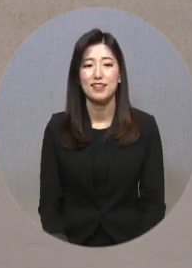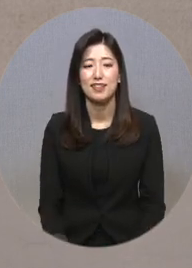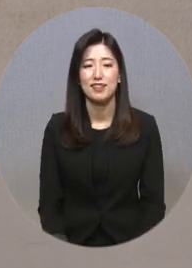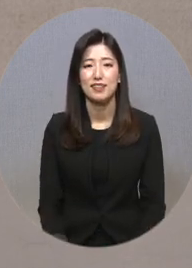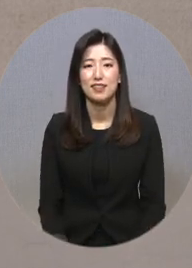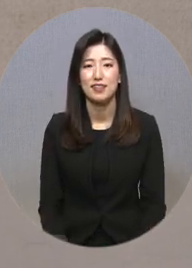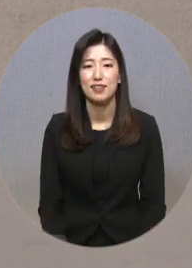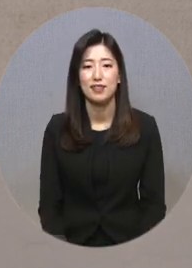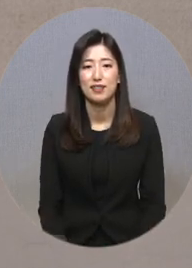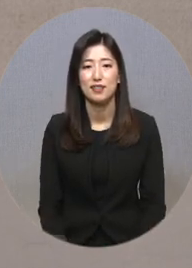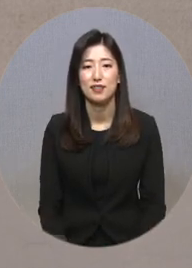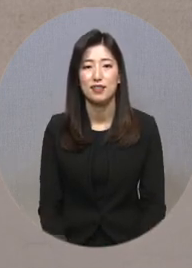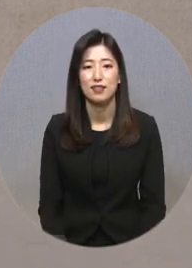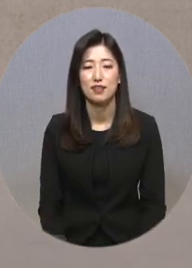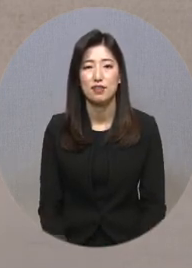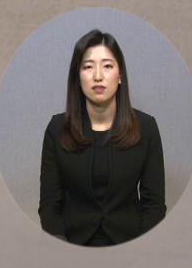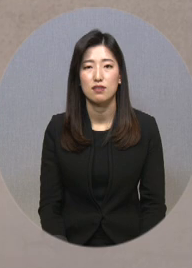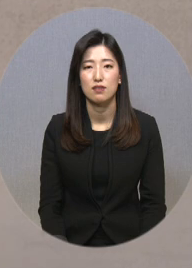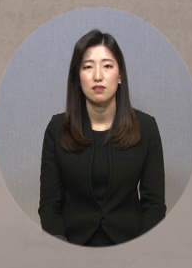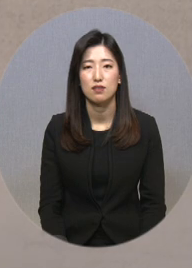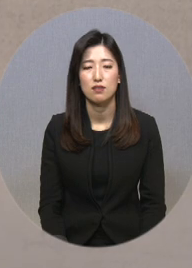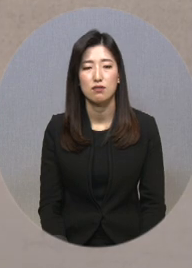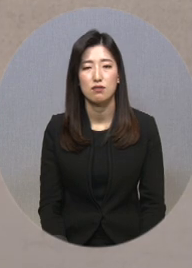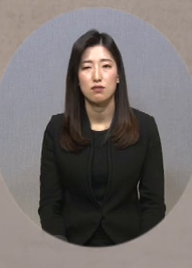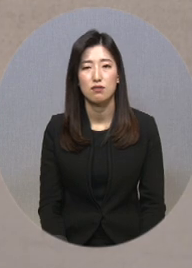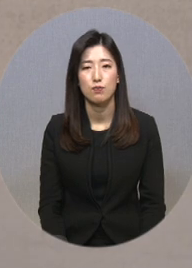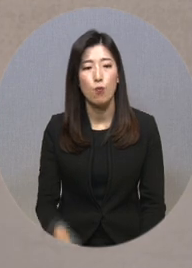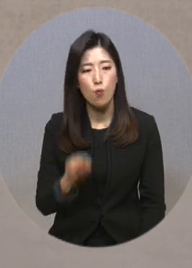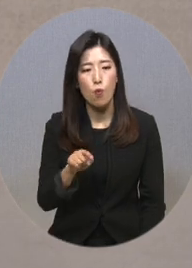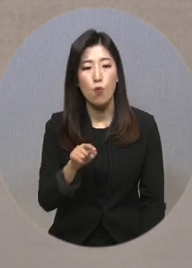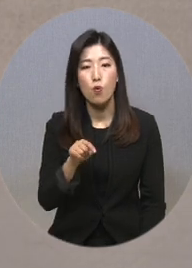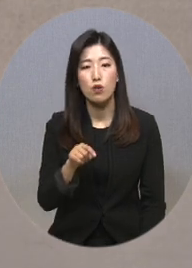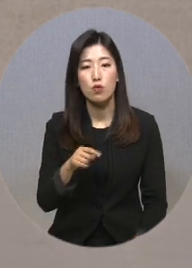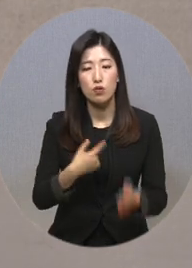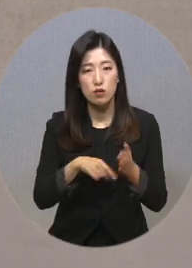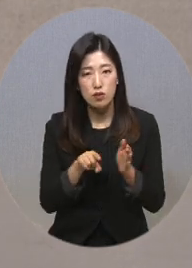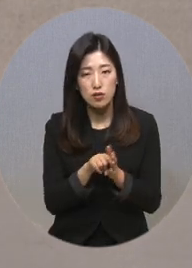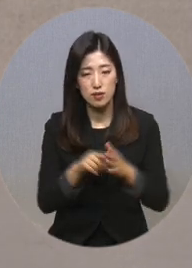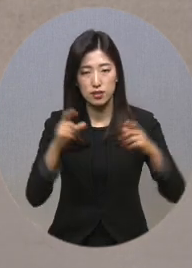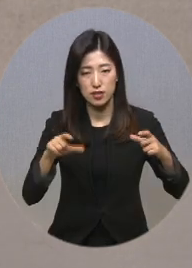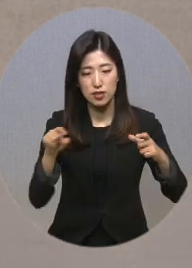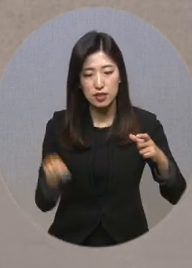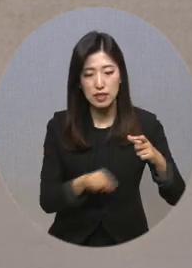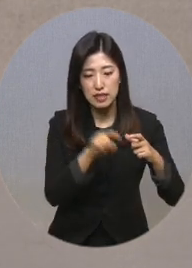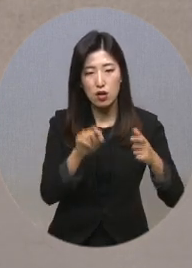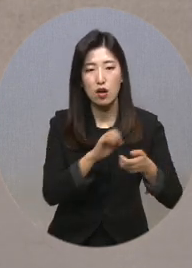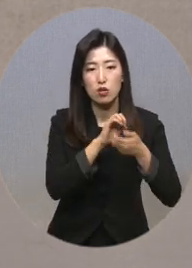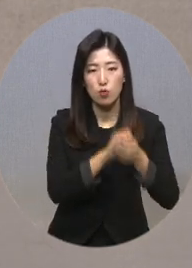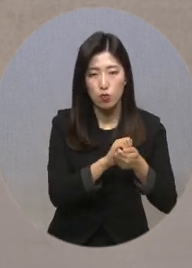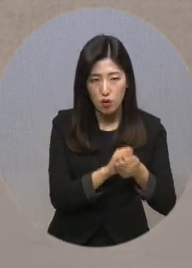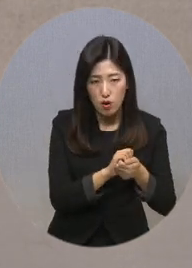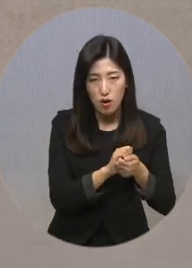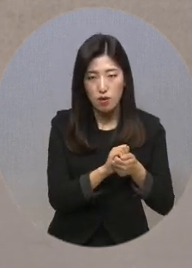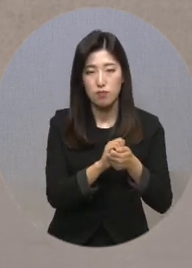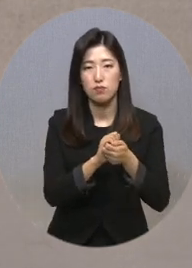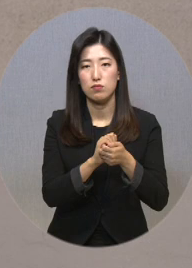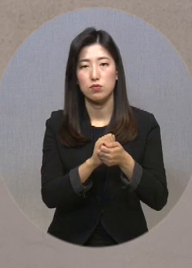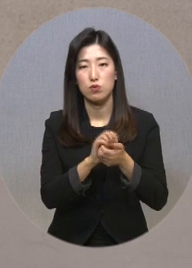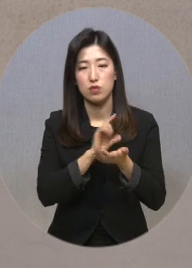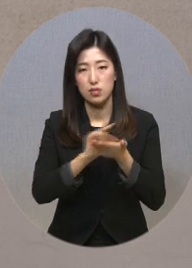꼭 그 민간 자본을 쓴다기보다는 지역 농협과 관과 이렇게